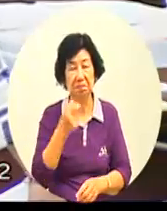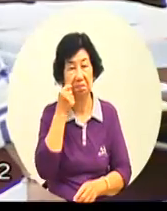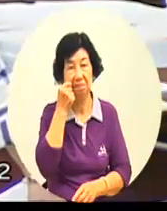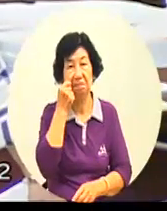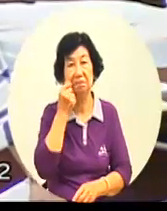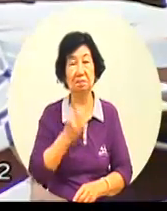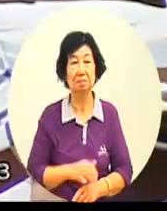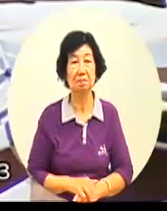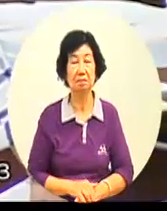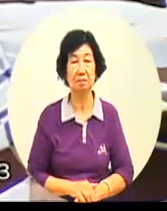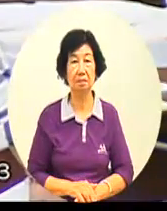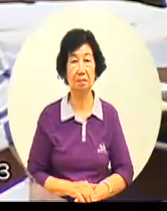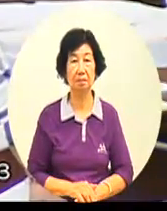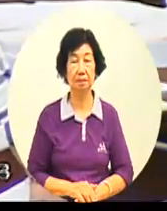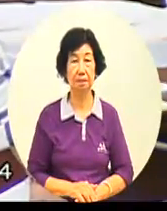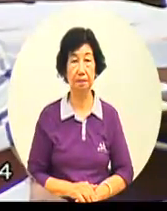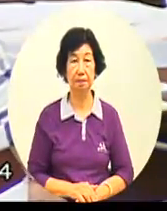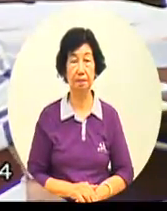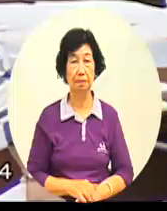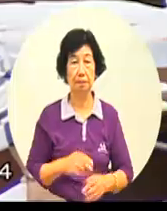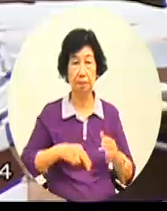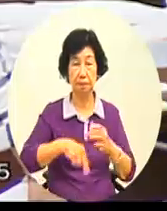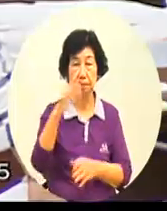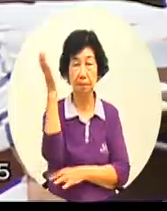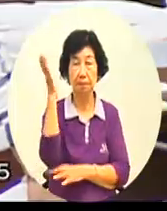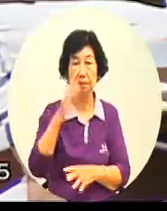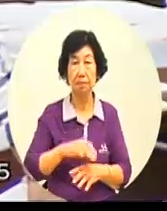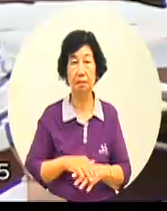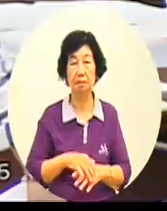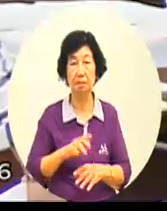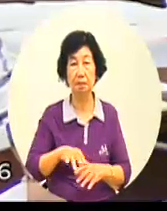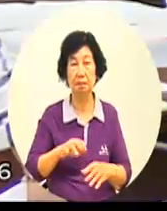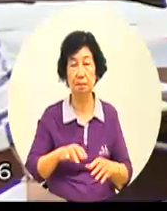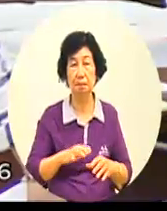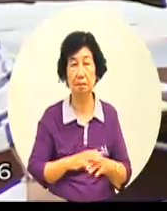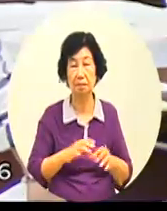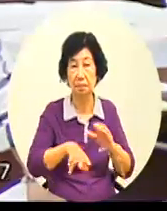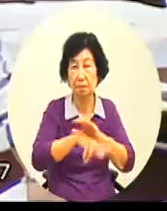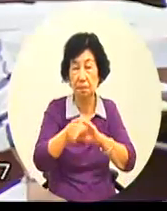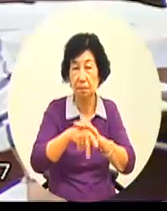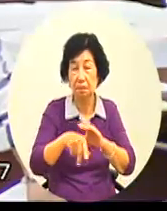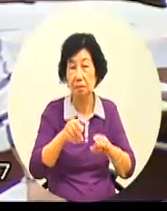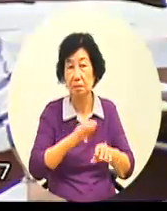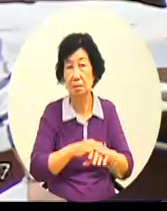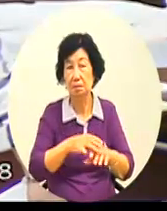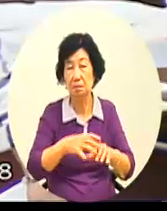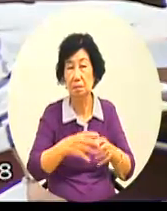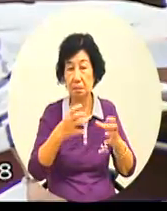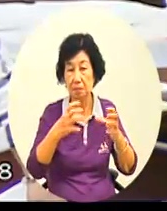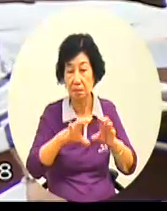是。 最起码你们的行政机关闲置空间是没有办法去扮演这个角色哦。